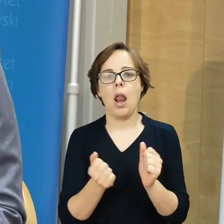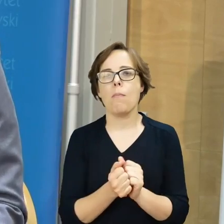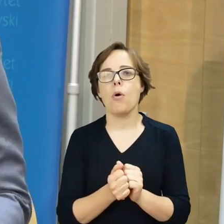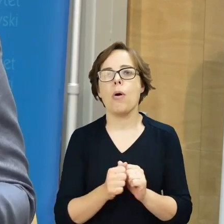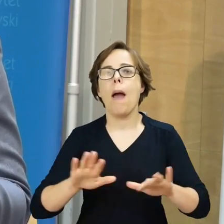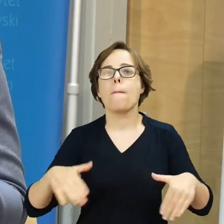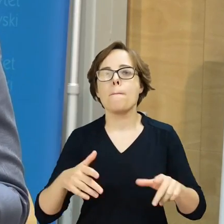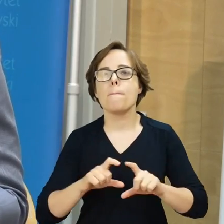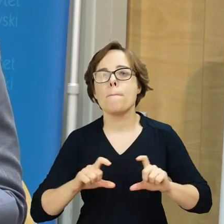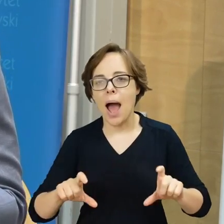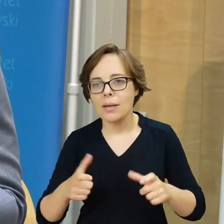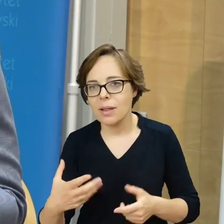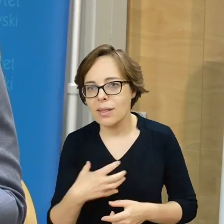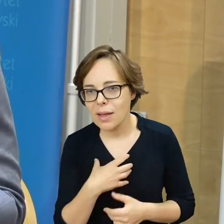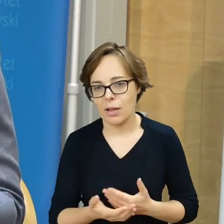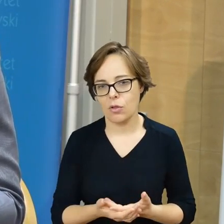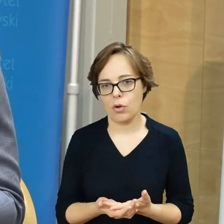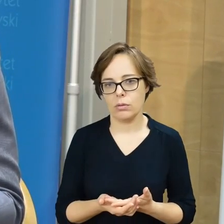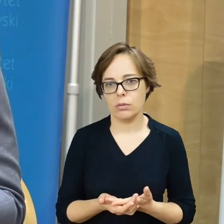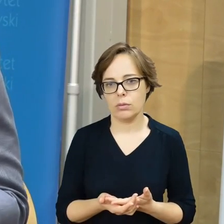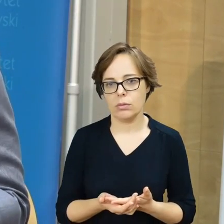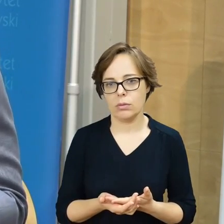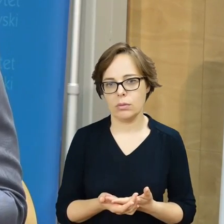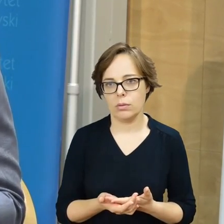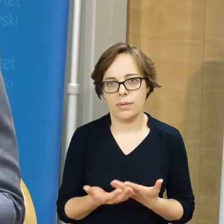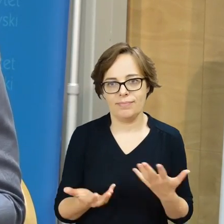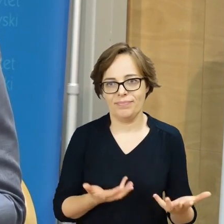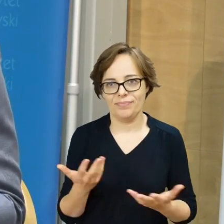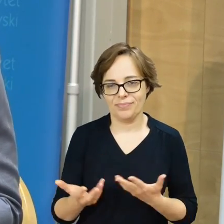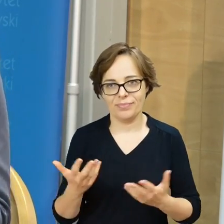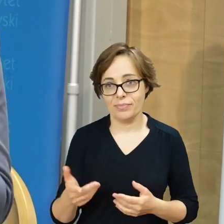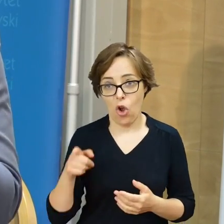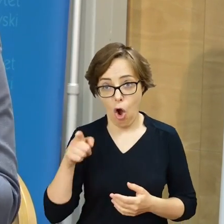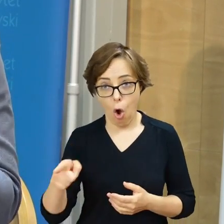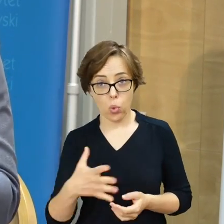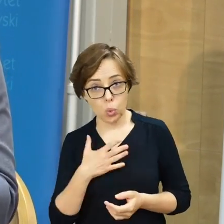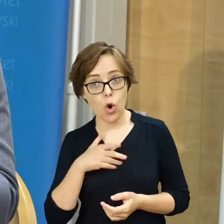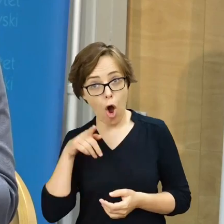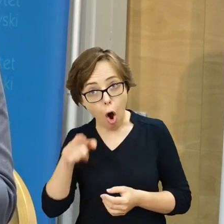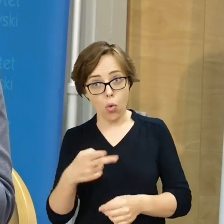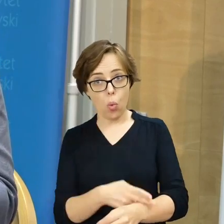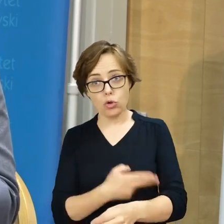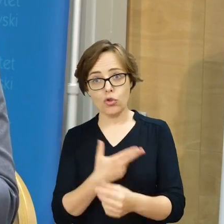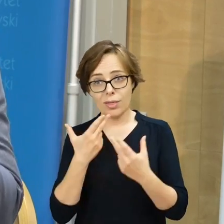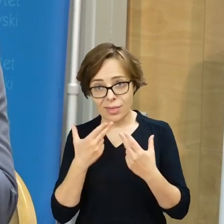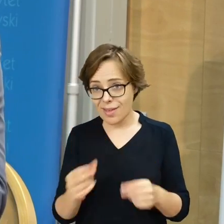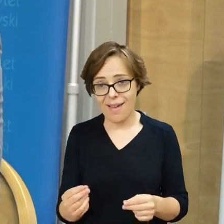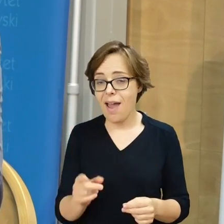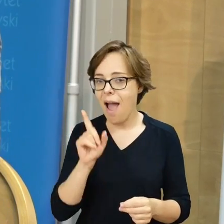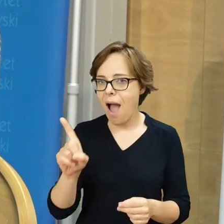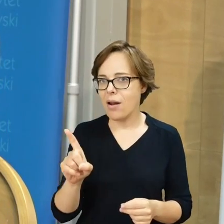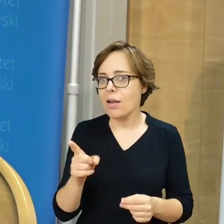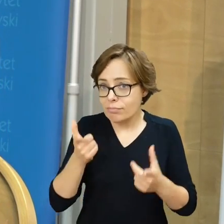za te określenia, no ja tu nie widzę u nich tej inklinacji organu administracji publicznej, a nagle oni tak naprawdę stają się